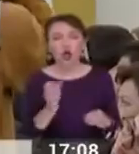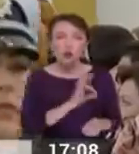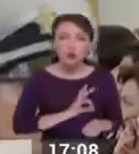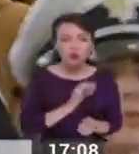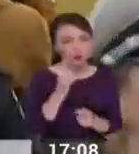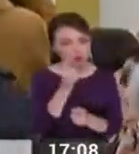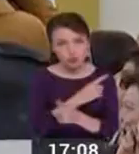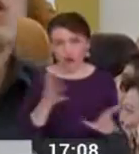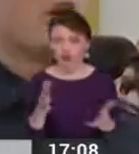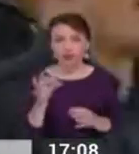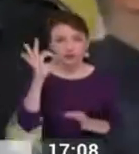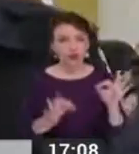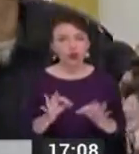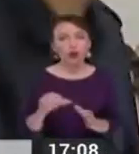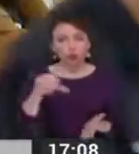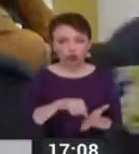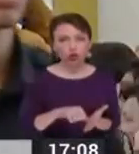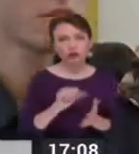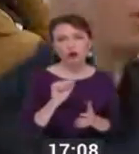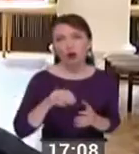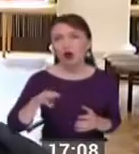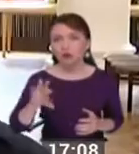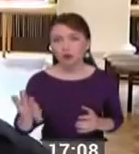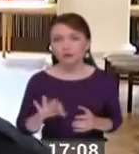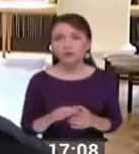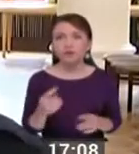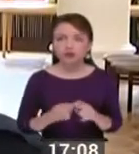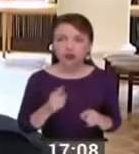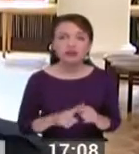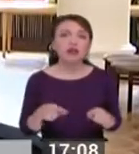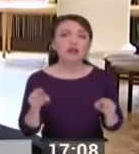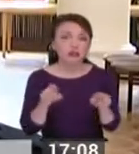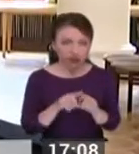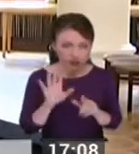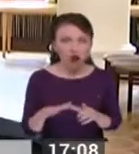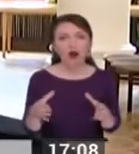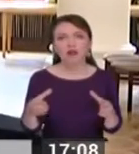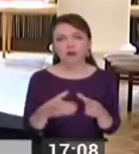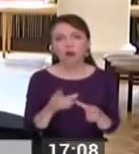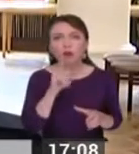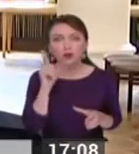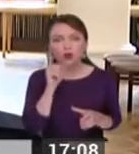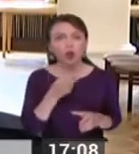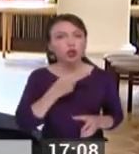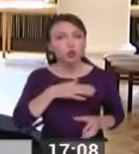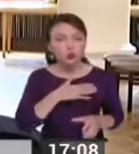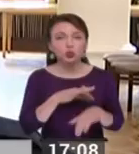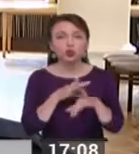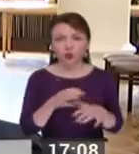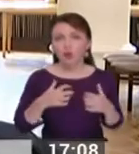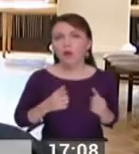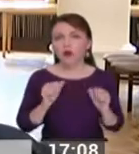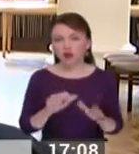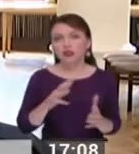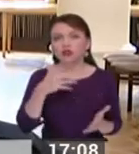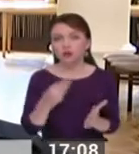відсоток випускників – учасники бойових дій на Сході. Це якраз таки та категорія молоді, яка і душу, і тіло положить за свою